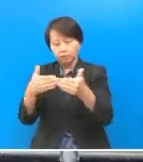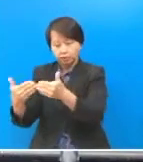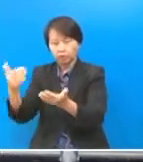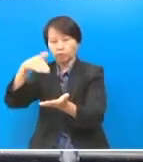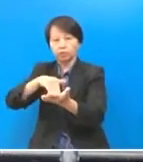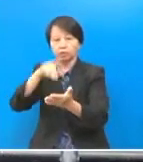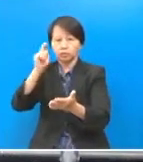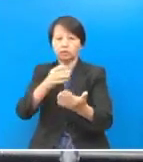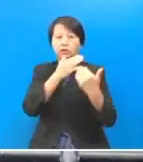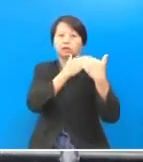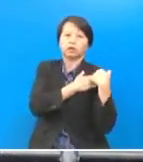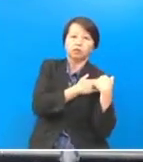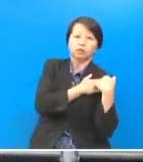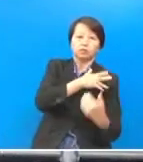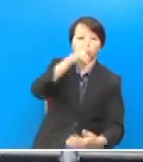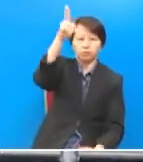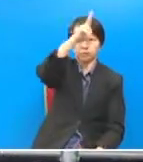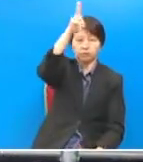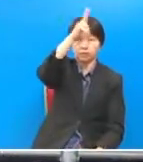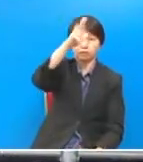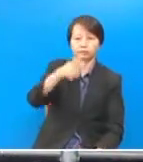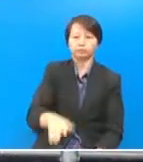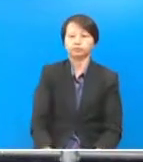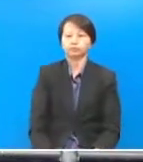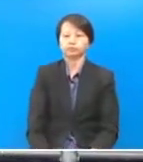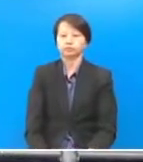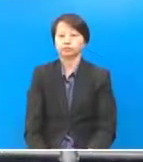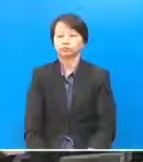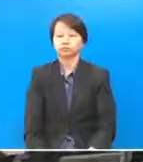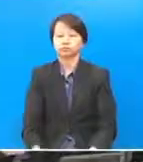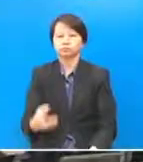ini ditanggung oleh padat makasih teman saya soalan tambahan kedua sebuah